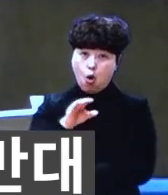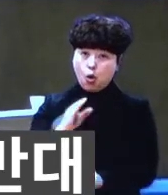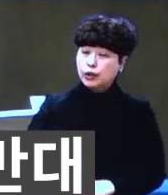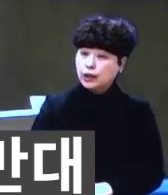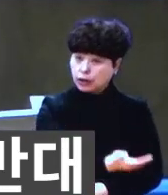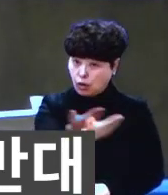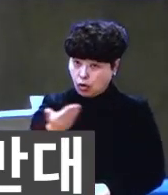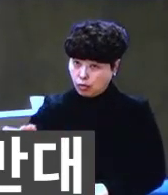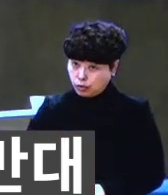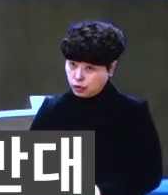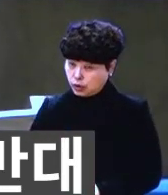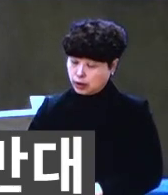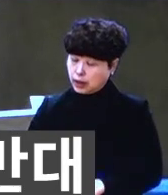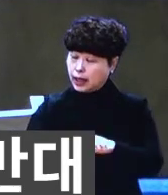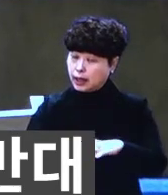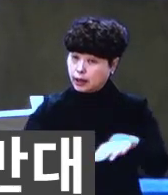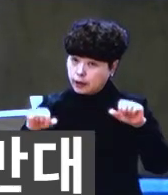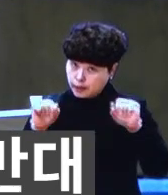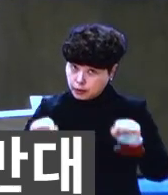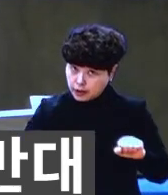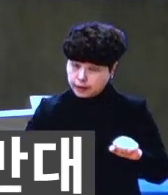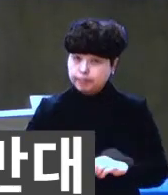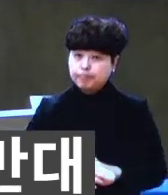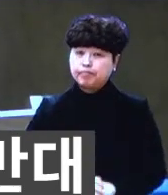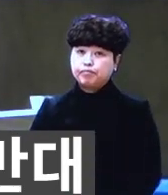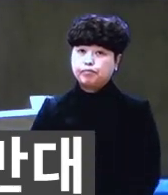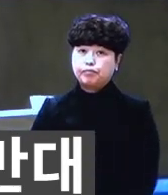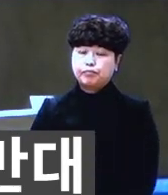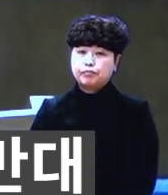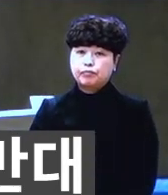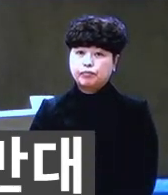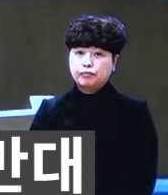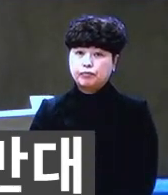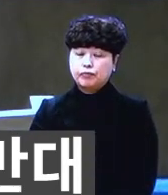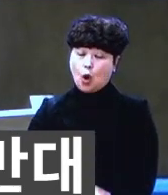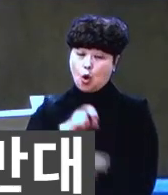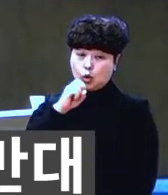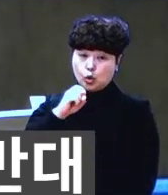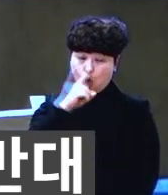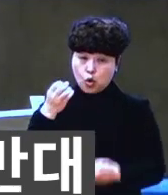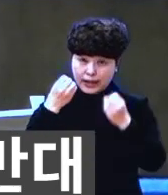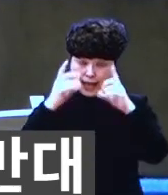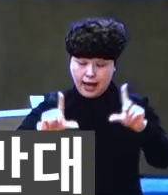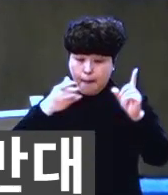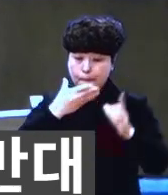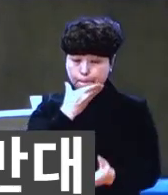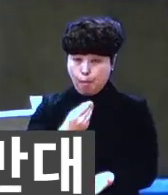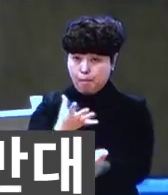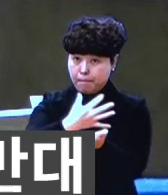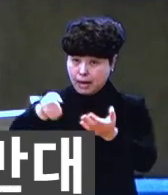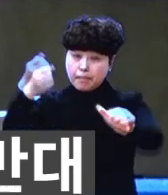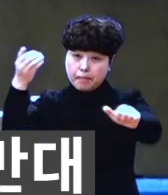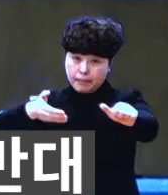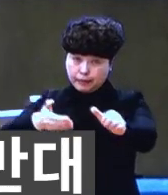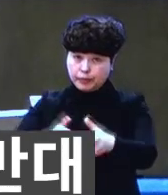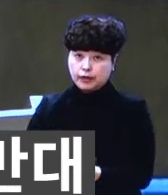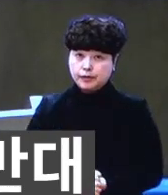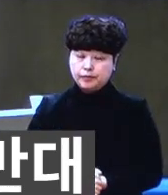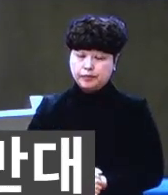여러분, 안녕하십니까? 갑진년 총영의 새해 복 많이 받으십시오.